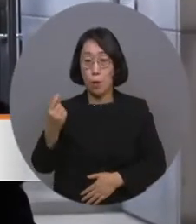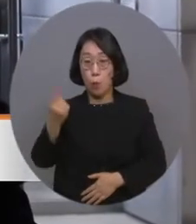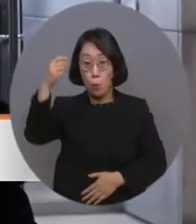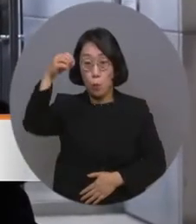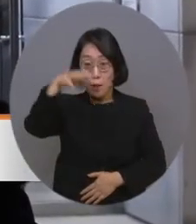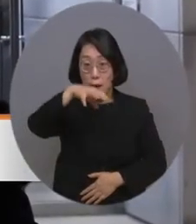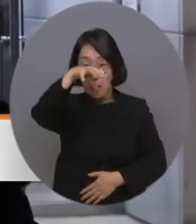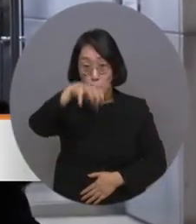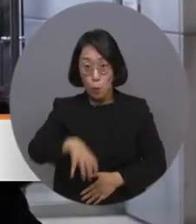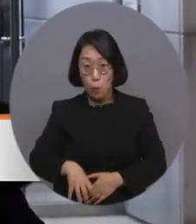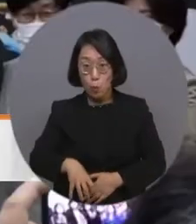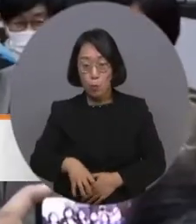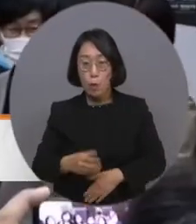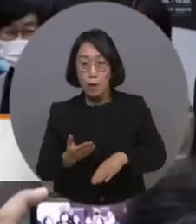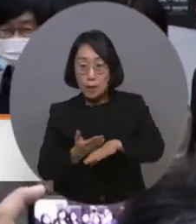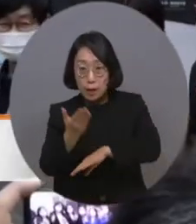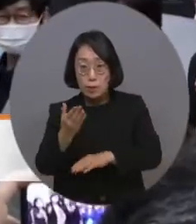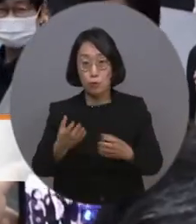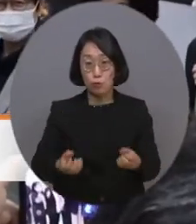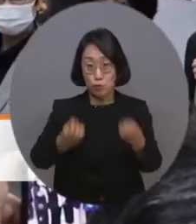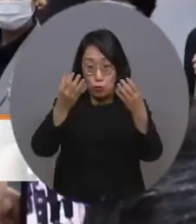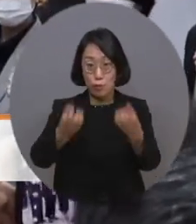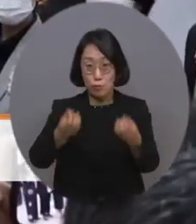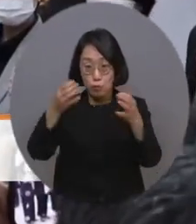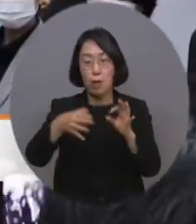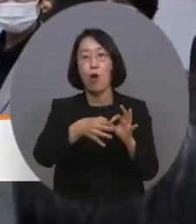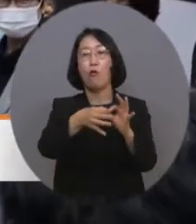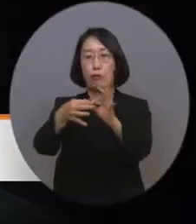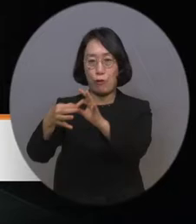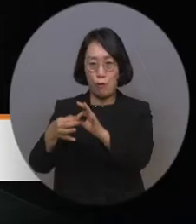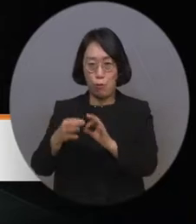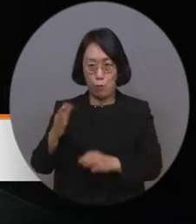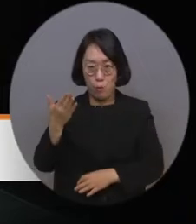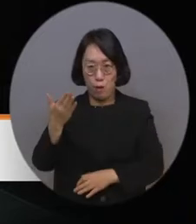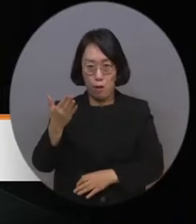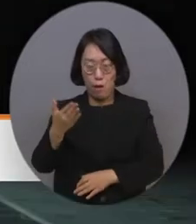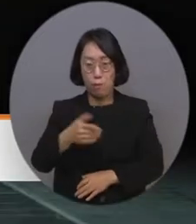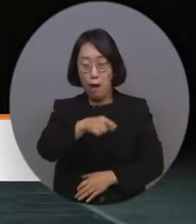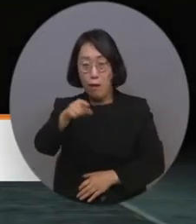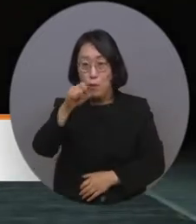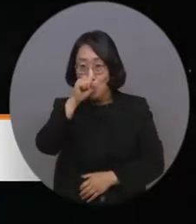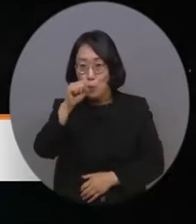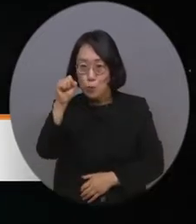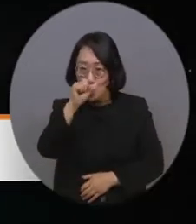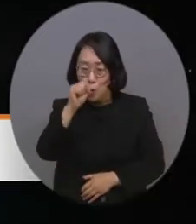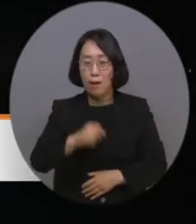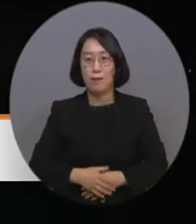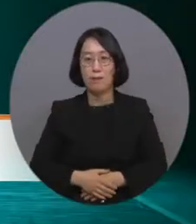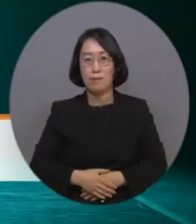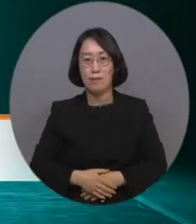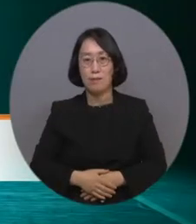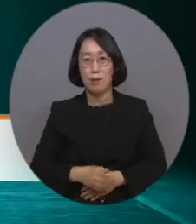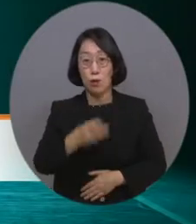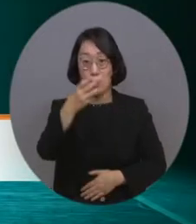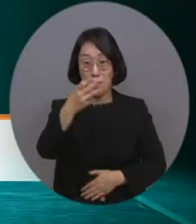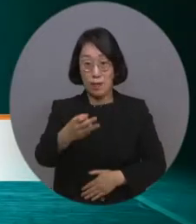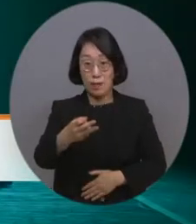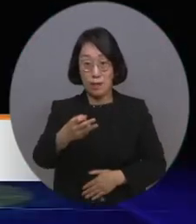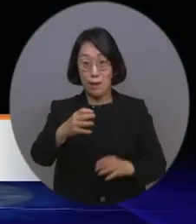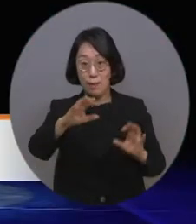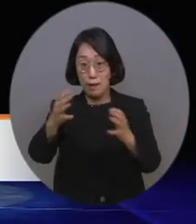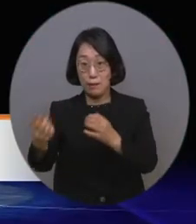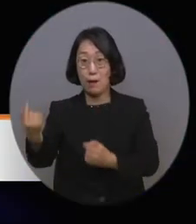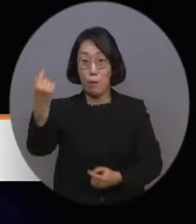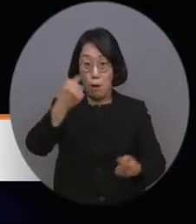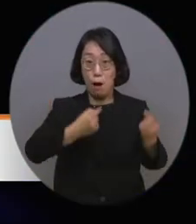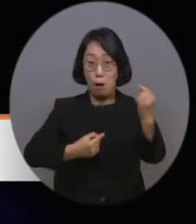굵직한 가을 축제도 콜라보 행사로 진행되면서 관계자들의 호평을 받았습니다. 총 13개의 다국적